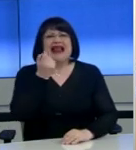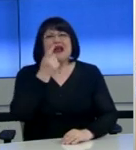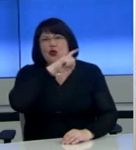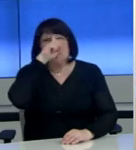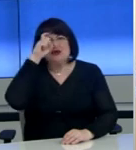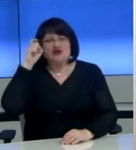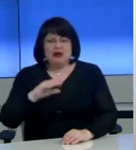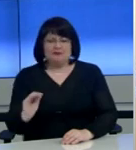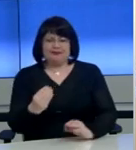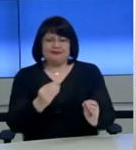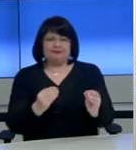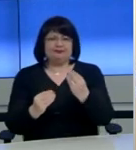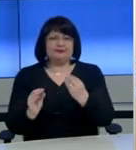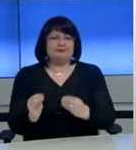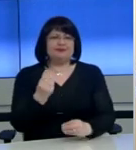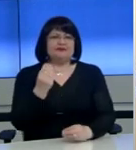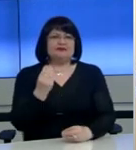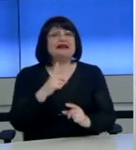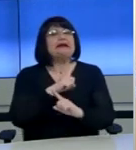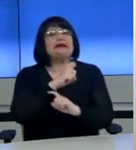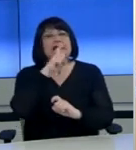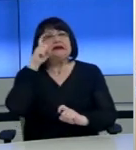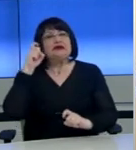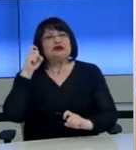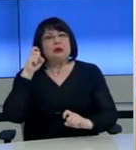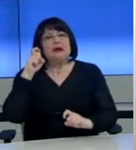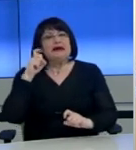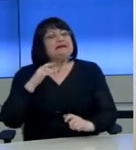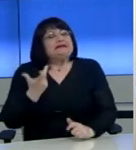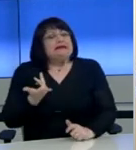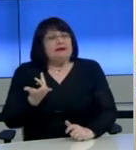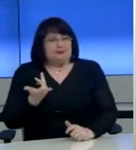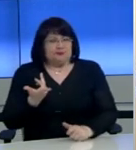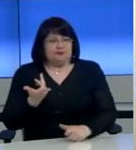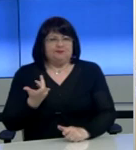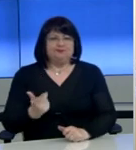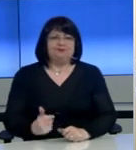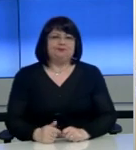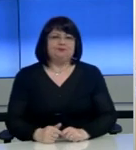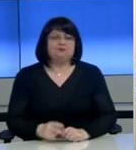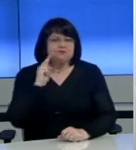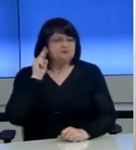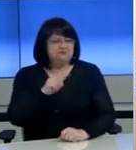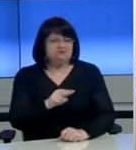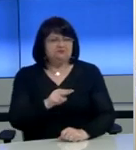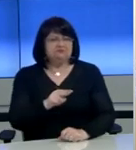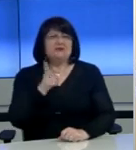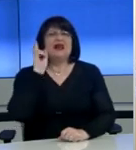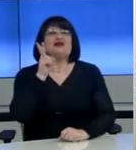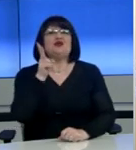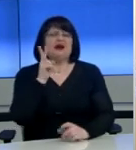δυσκολίες. Ποιες είναι αυτές οι δυσκολίες? Ασήμαντες βεβαίως. Δεν προκύπτει